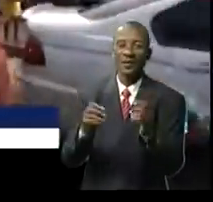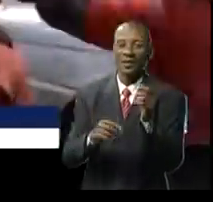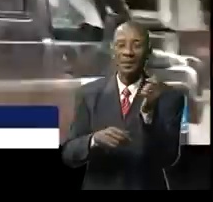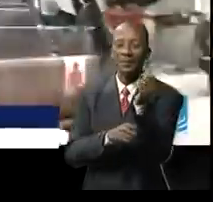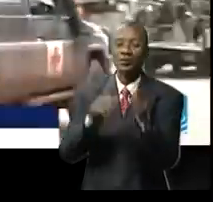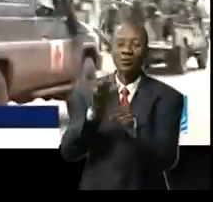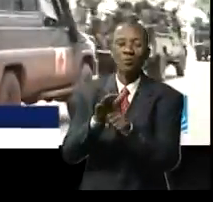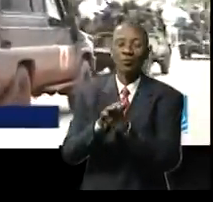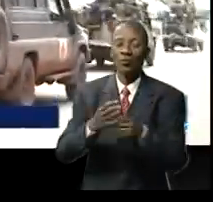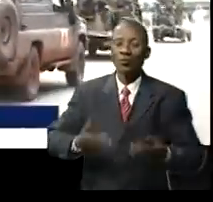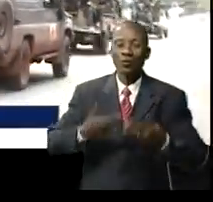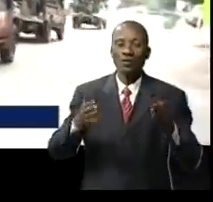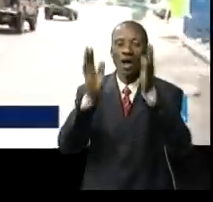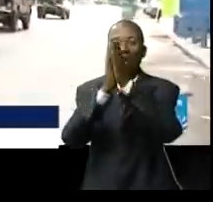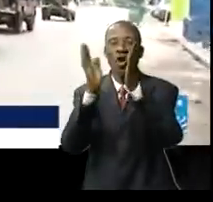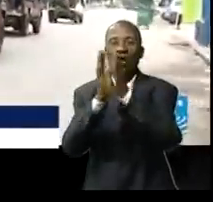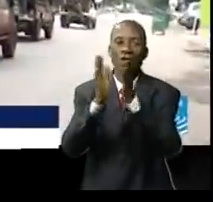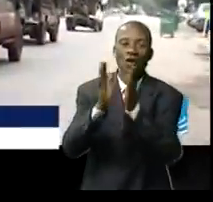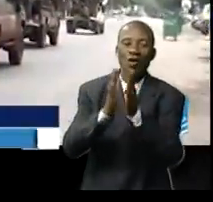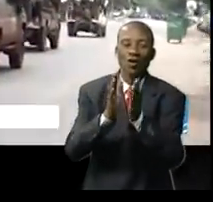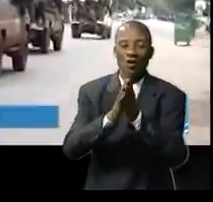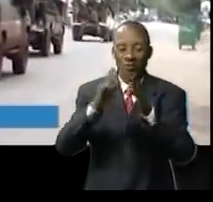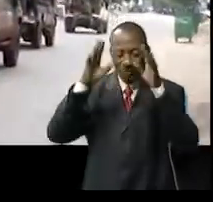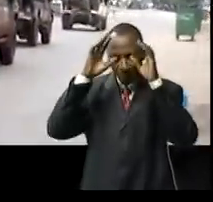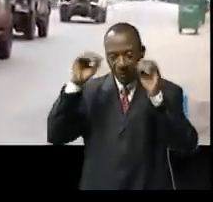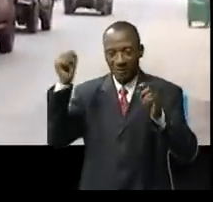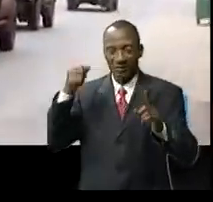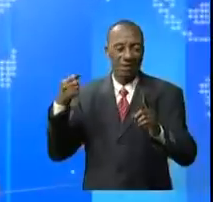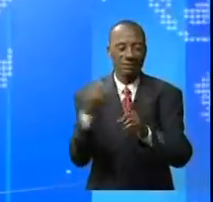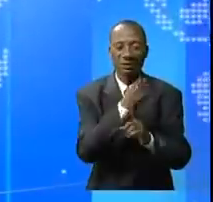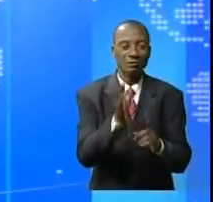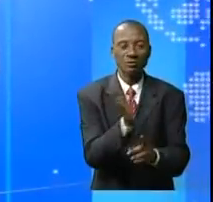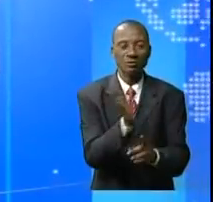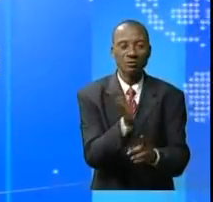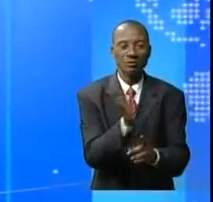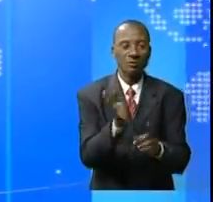rue au passage de véhicules militaires circulant à vive allure.